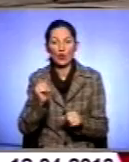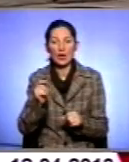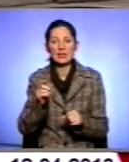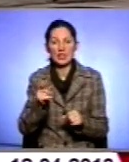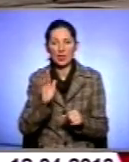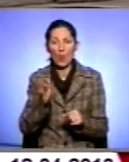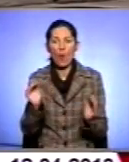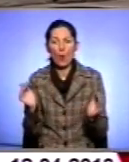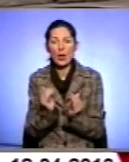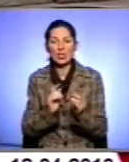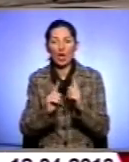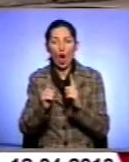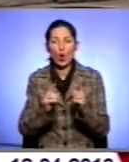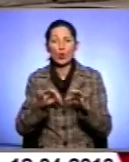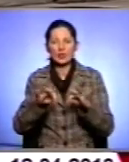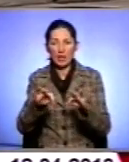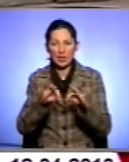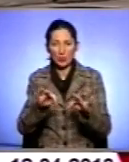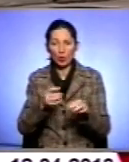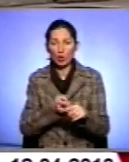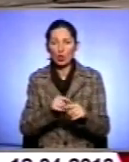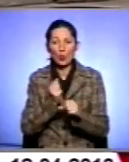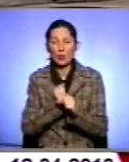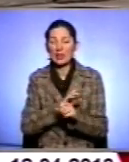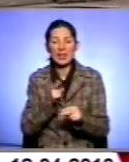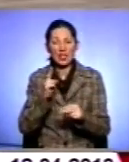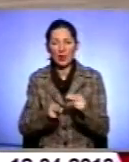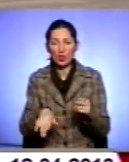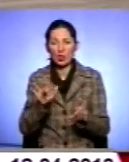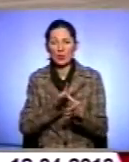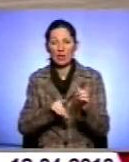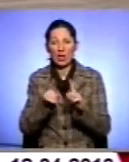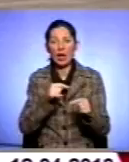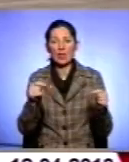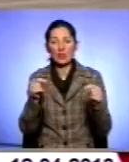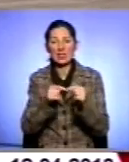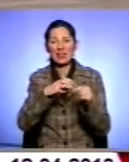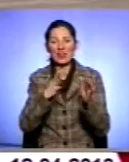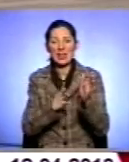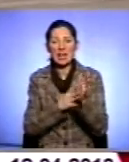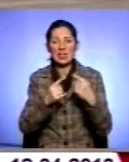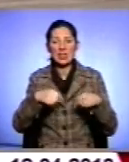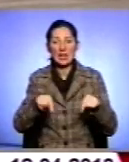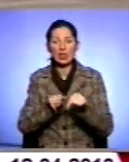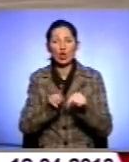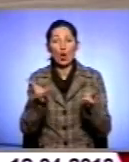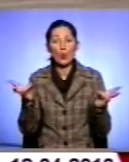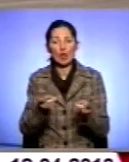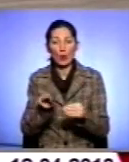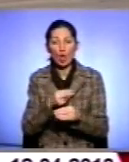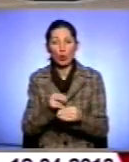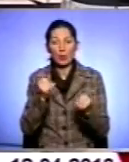транспорту. На цьому ремонтні роботи не завершаться. У міській раді визначили 19 ділянок, що потребують ремонту. Наразі